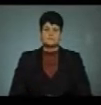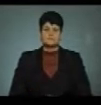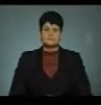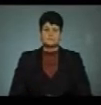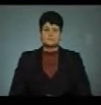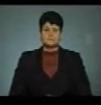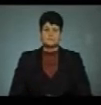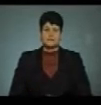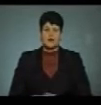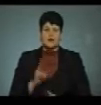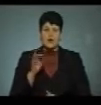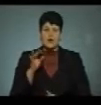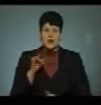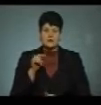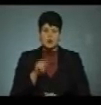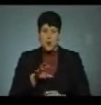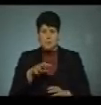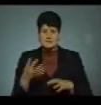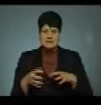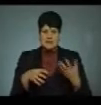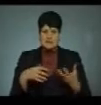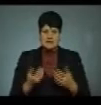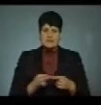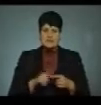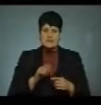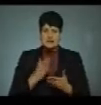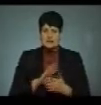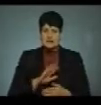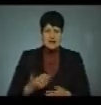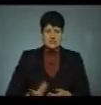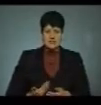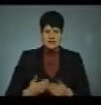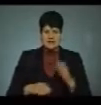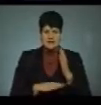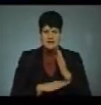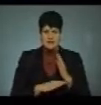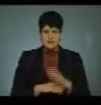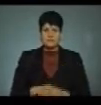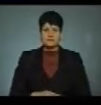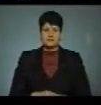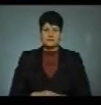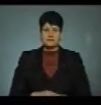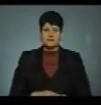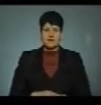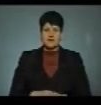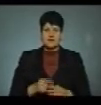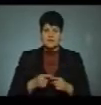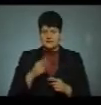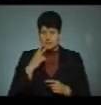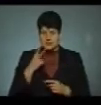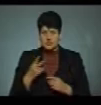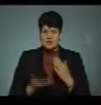Кора вже з нього практично обсипалася. Це вже і не живе дерево, дивіться. Ось це побачите, живе дерево,